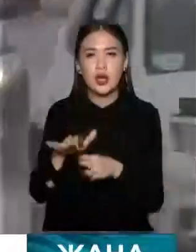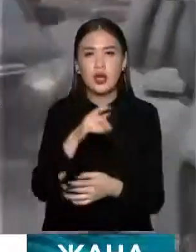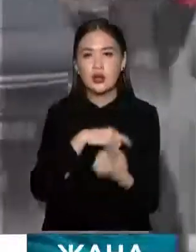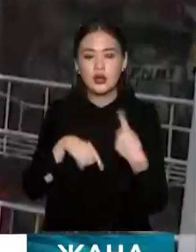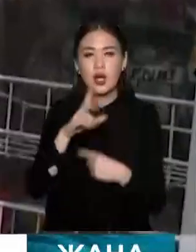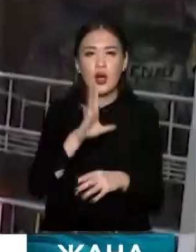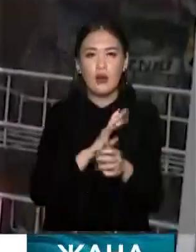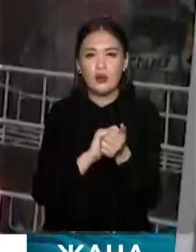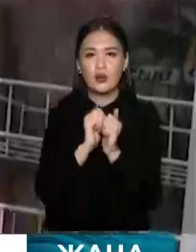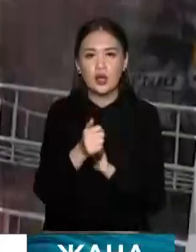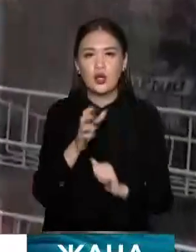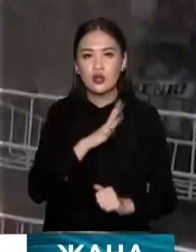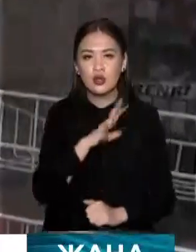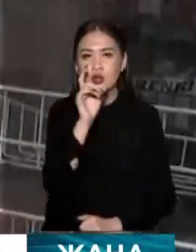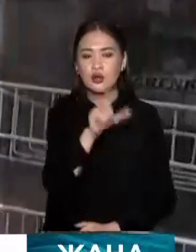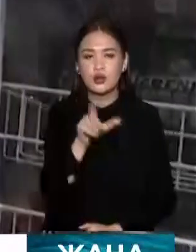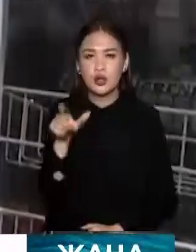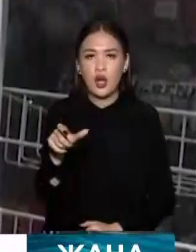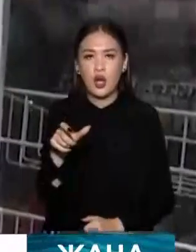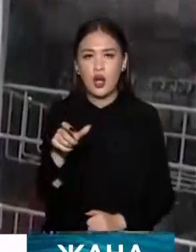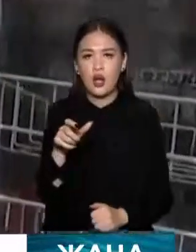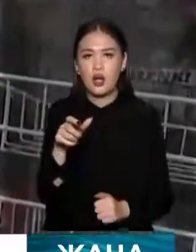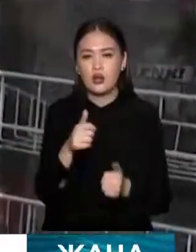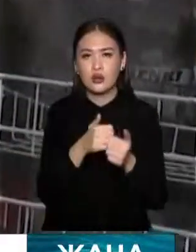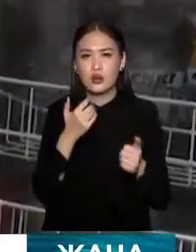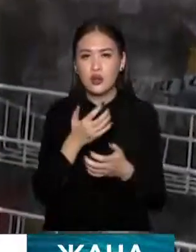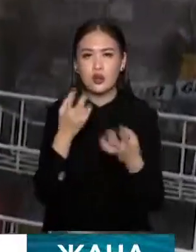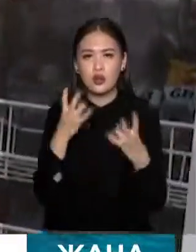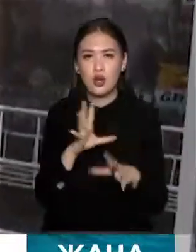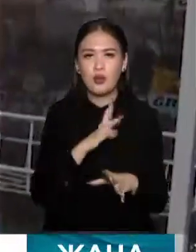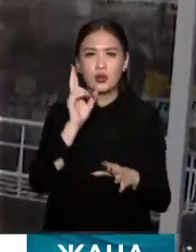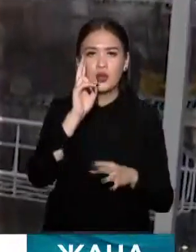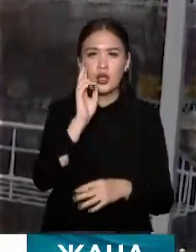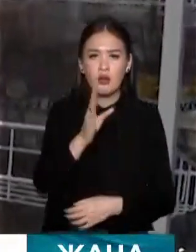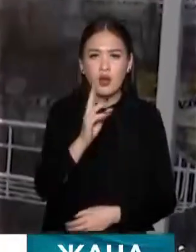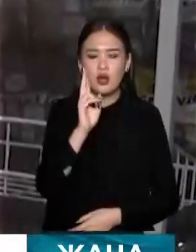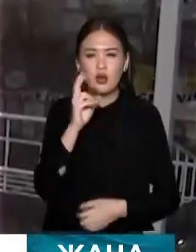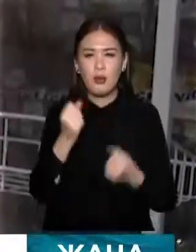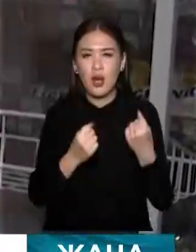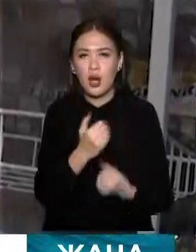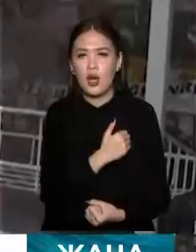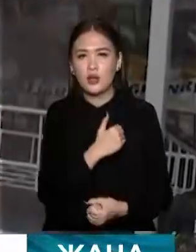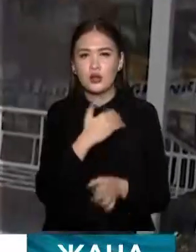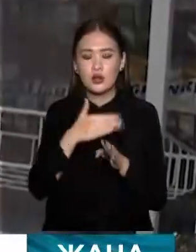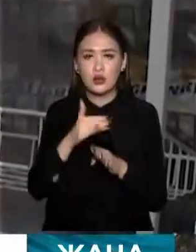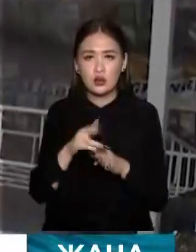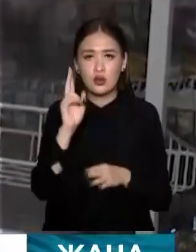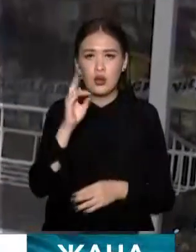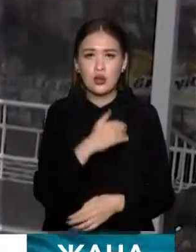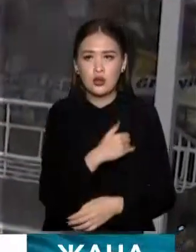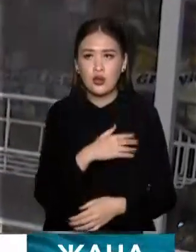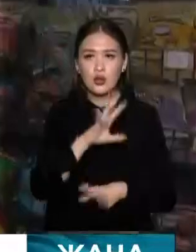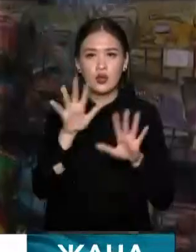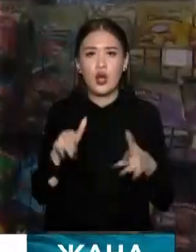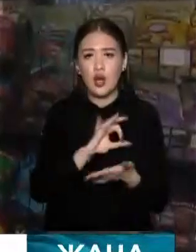асып кеткен. Жұрттан қалмау керек деп енді көбісі алып жатады, оның бірі пәтер алады, машина алады. Өмірден қалғысы келмейді де, жақсы өмір